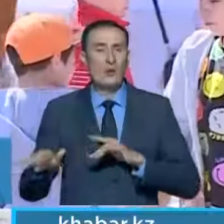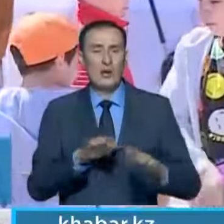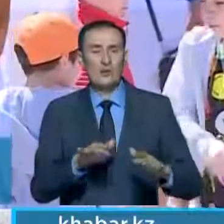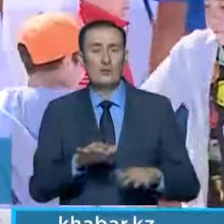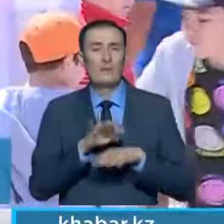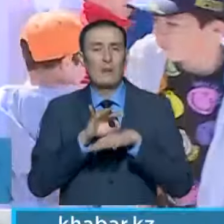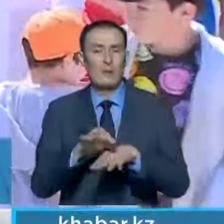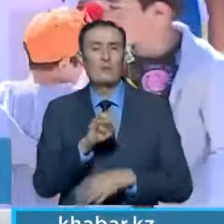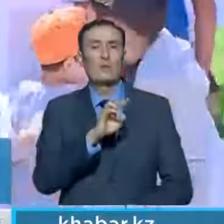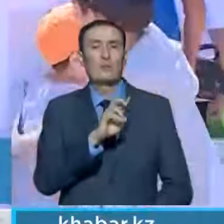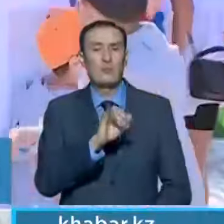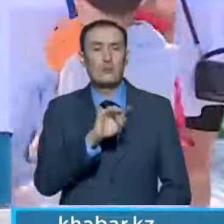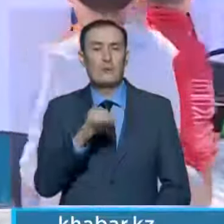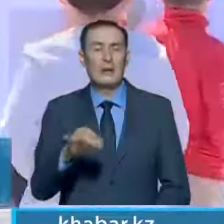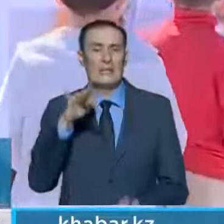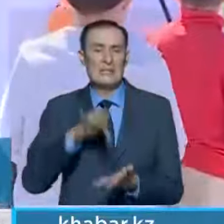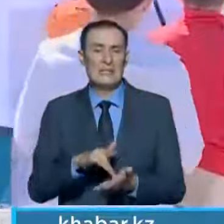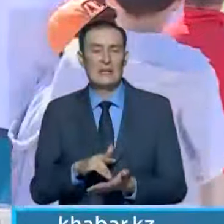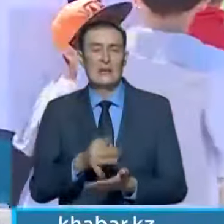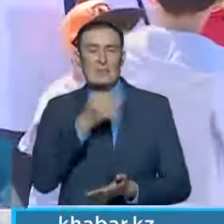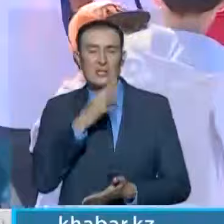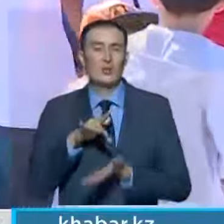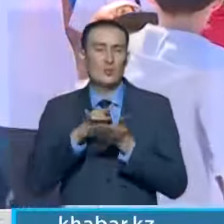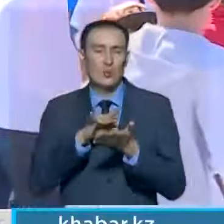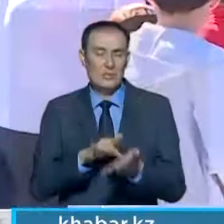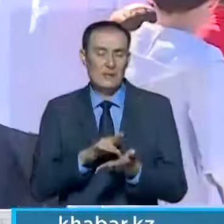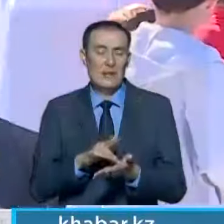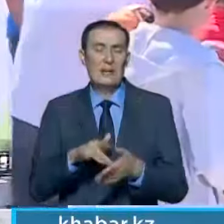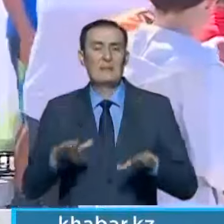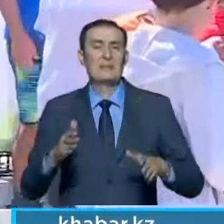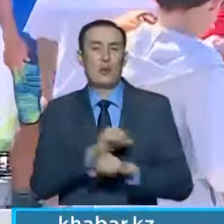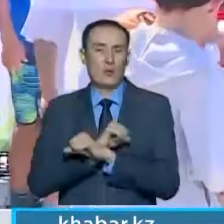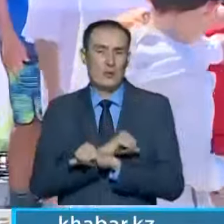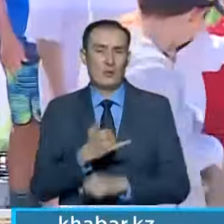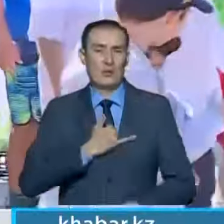мы проводим в Бурабае. Это центр притяжения туристов и одно из самых популярных мест в нашей стране.